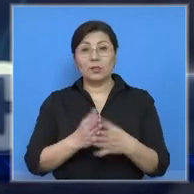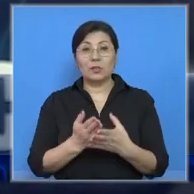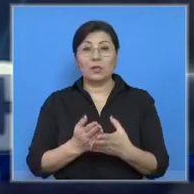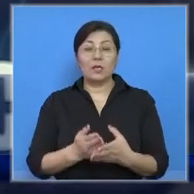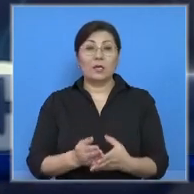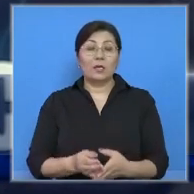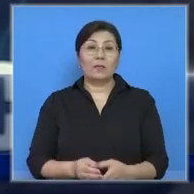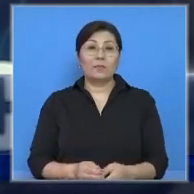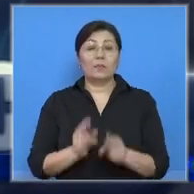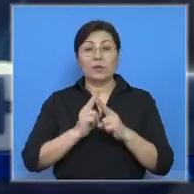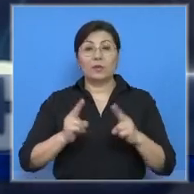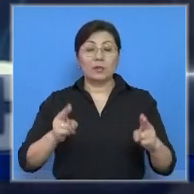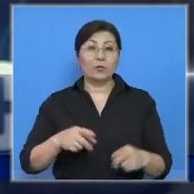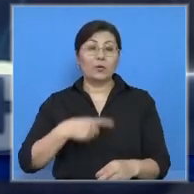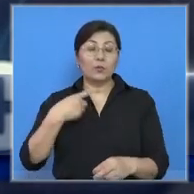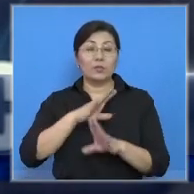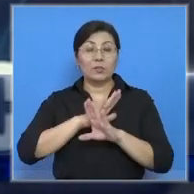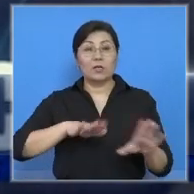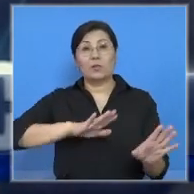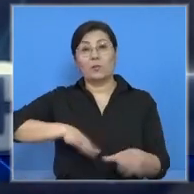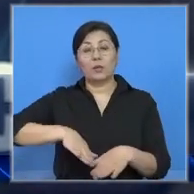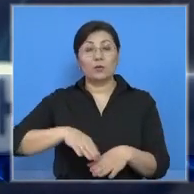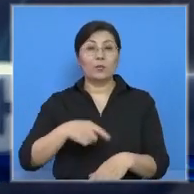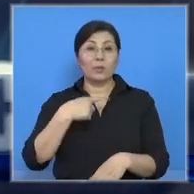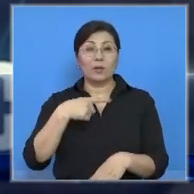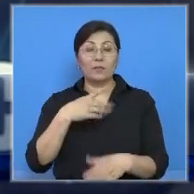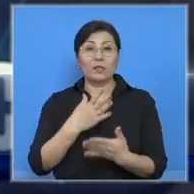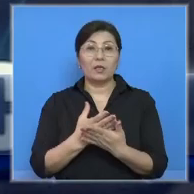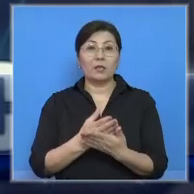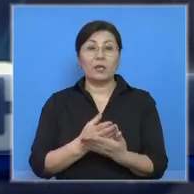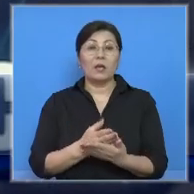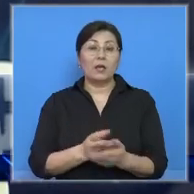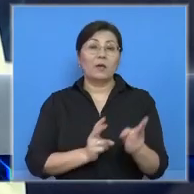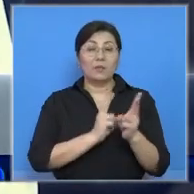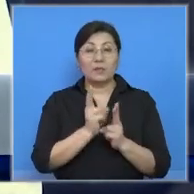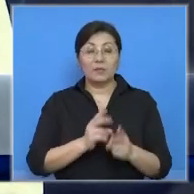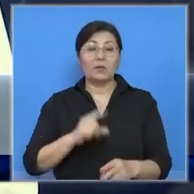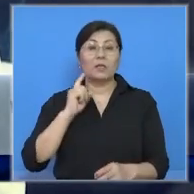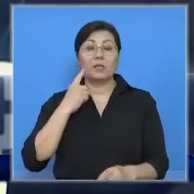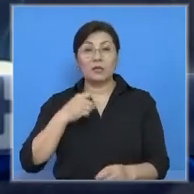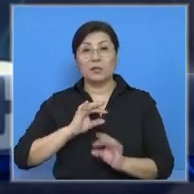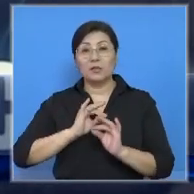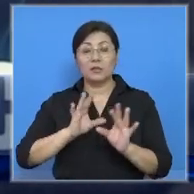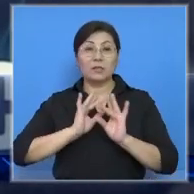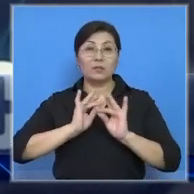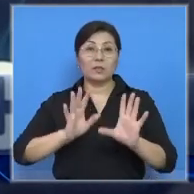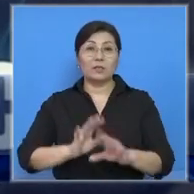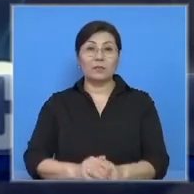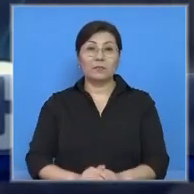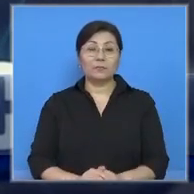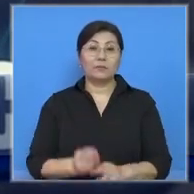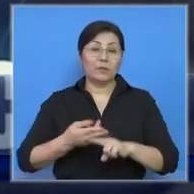айтпайды. Кейіннен мәселе көтеріліп жатады. Мына жерде кейбір ренішін білдіріп жатады, мысалы жаңа айтқандай. Я